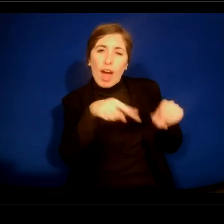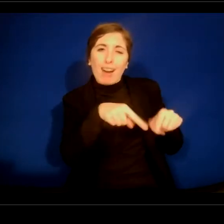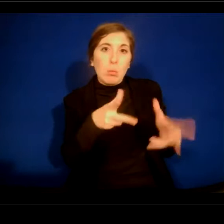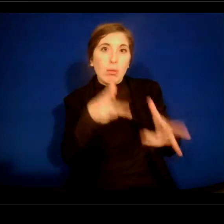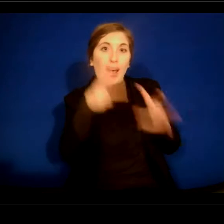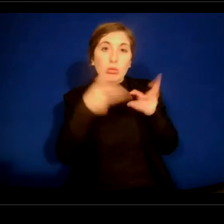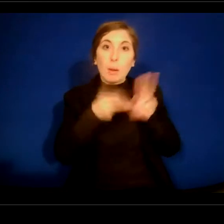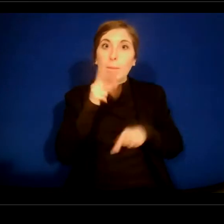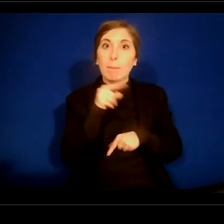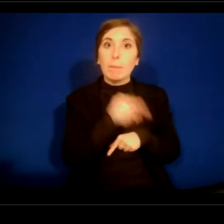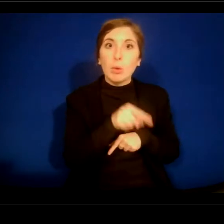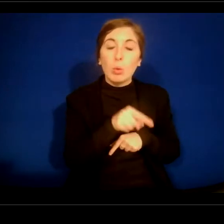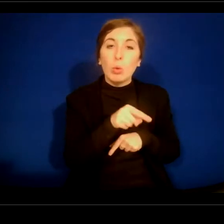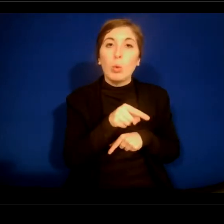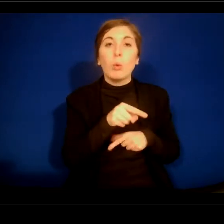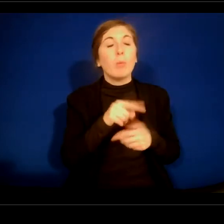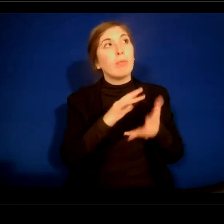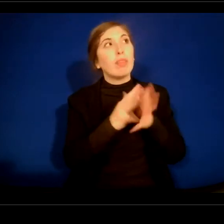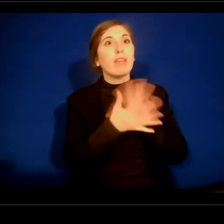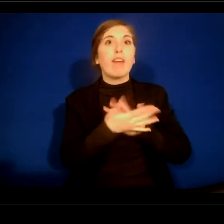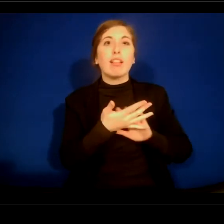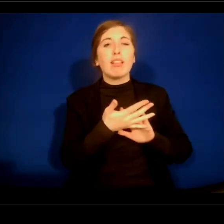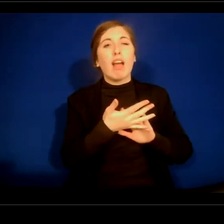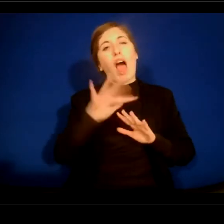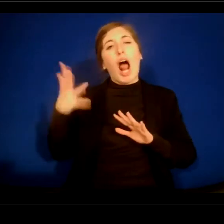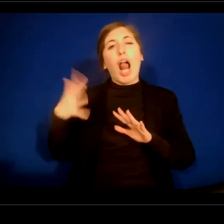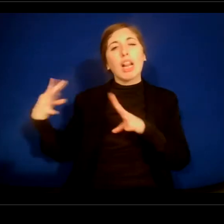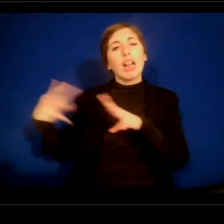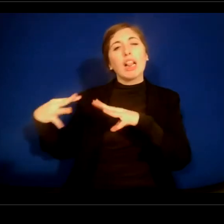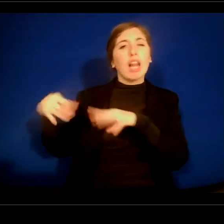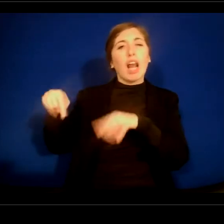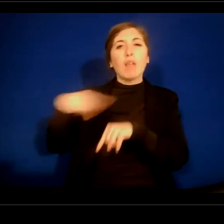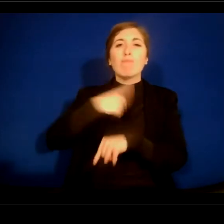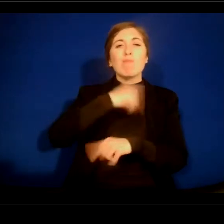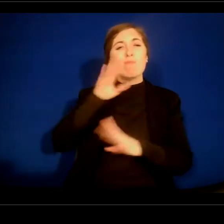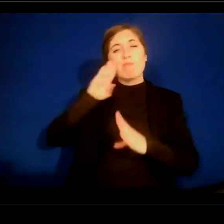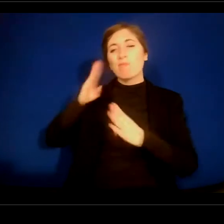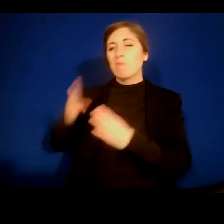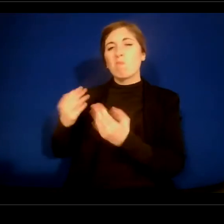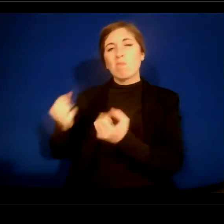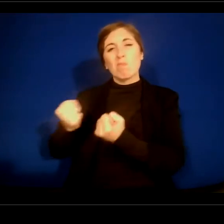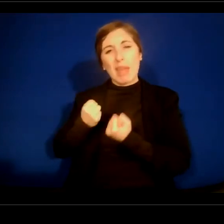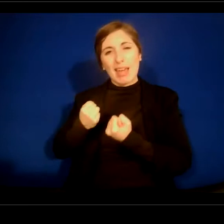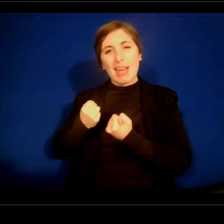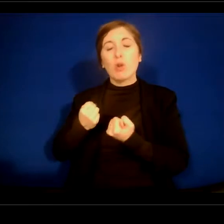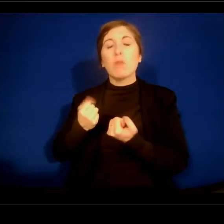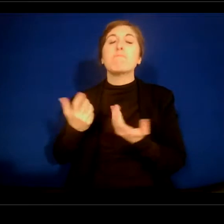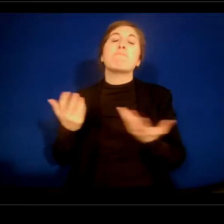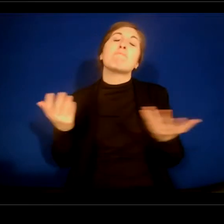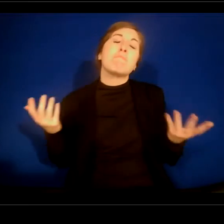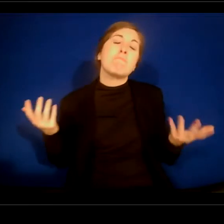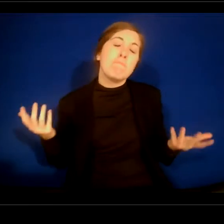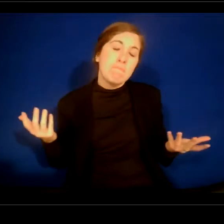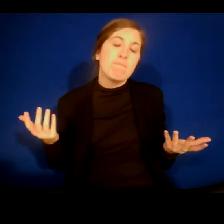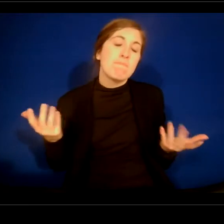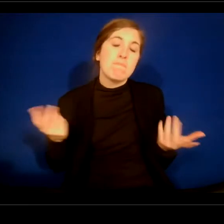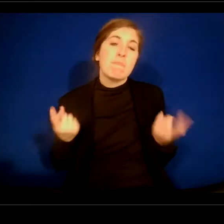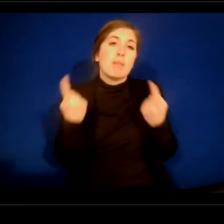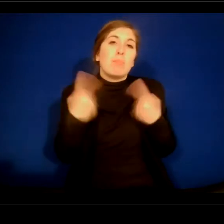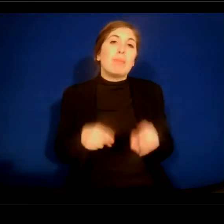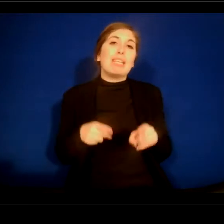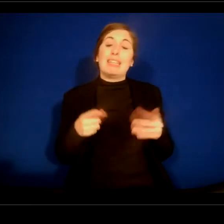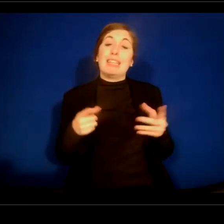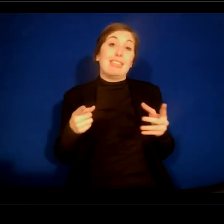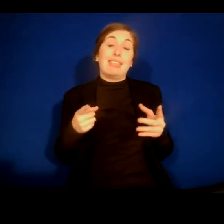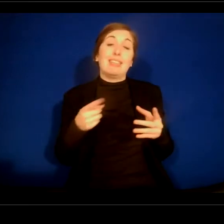ai quali abbiamo, diciamo, dedicato meno attenzione, no? Ed è una cosa sicuramente sulla quale le posizioni si